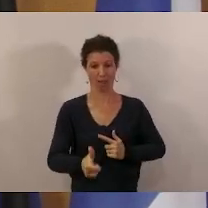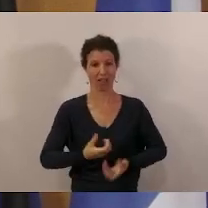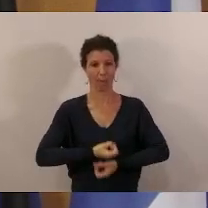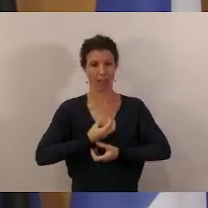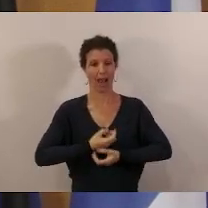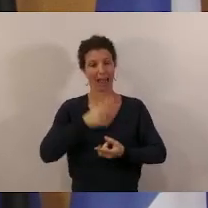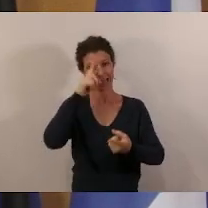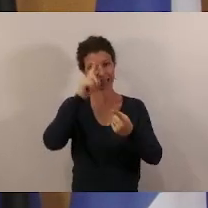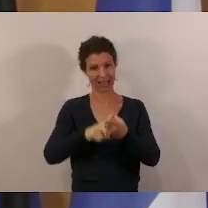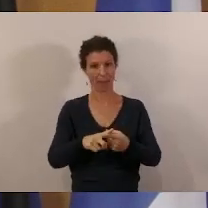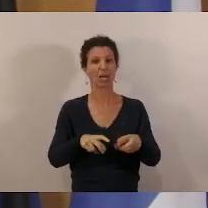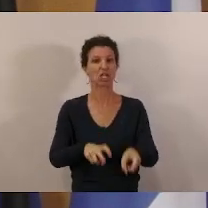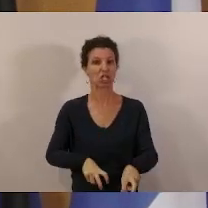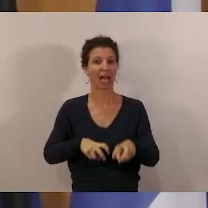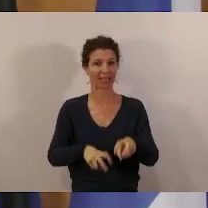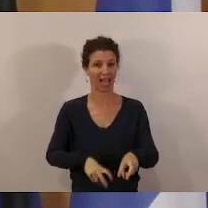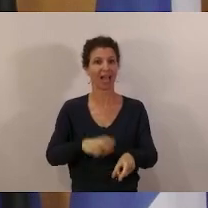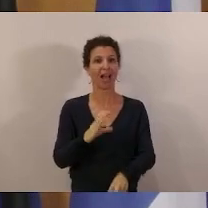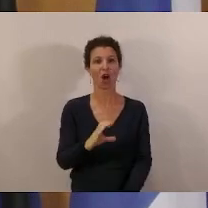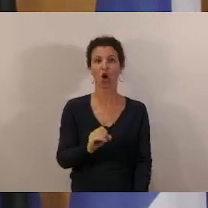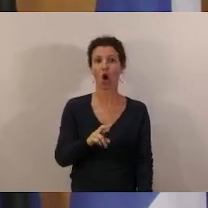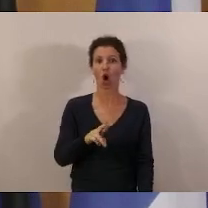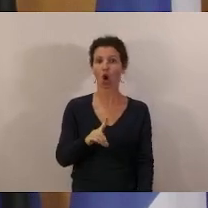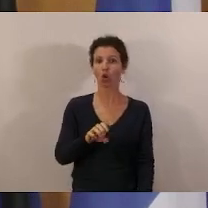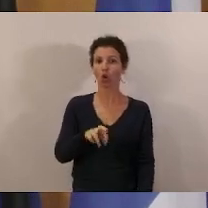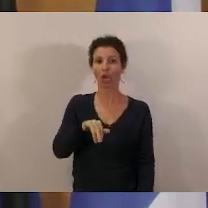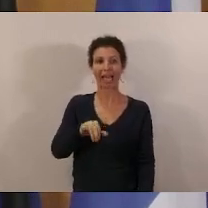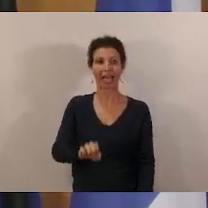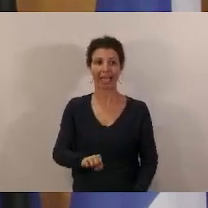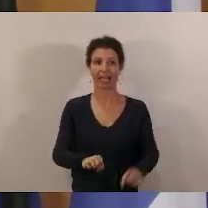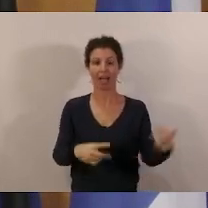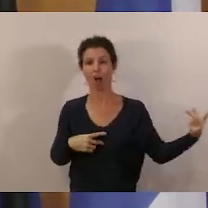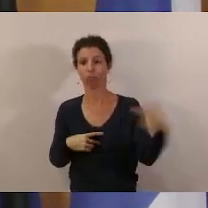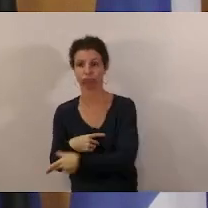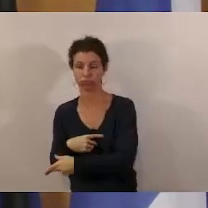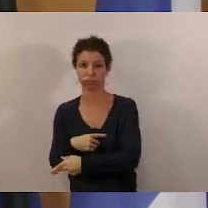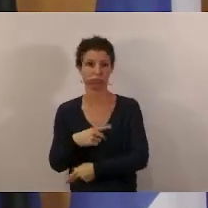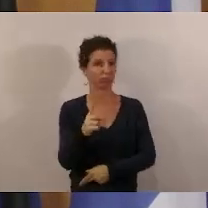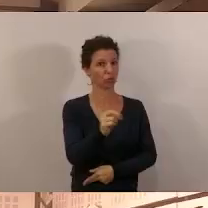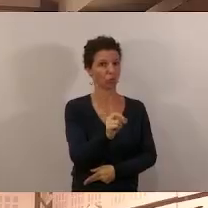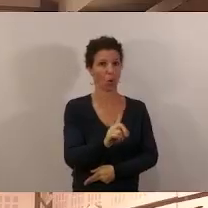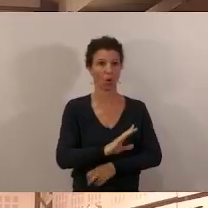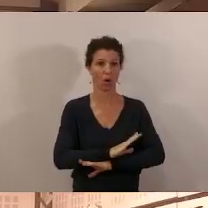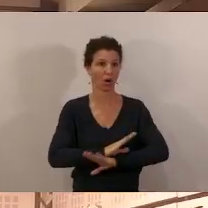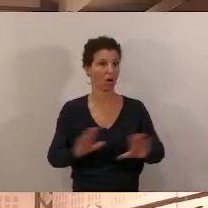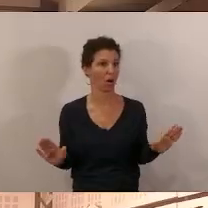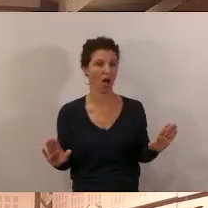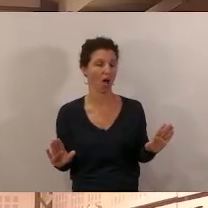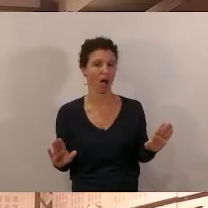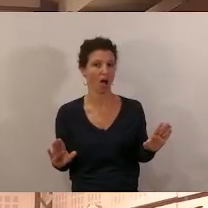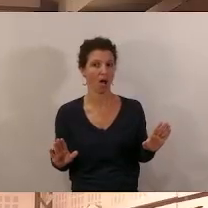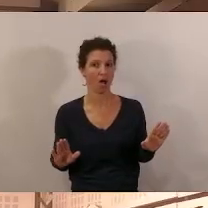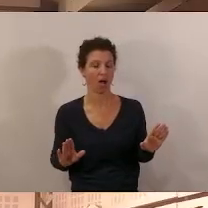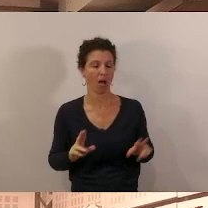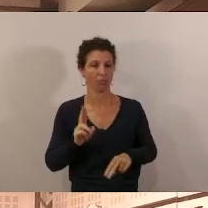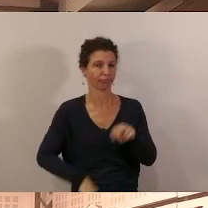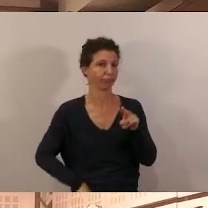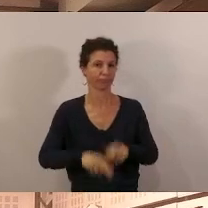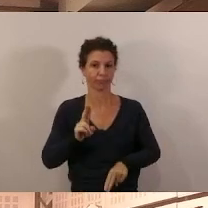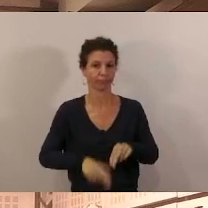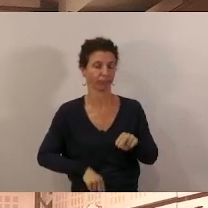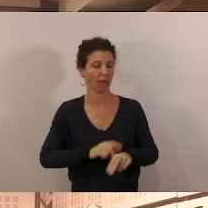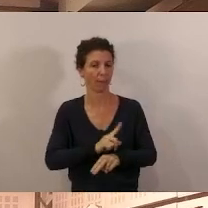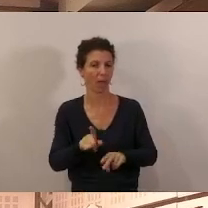et vous n'avez pas à interrompre la séance, monsieur. Donc là, c'est parfaitement incorrect de procéder comme